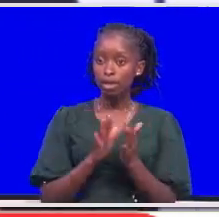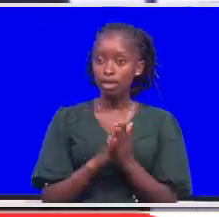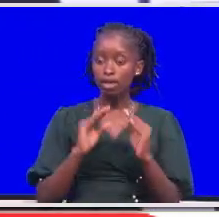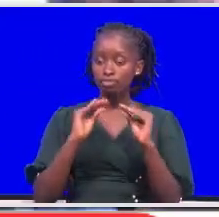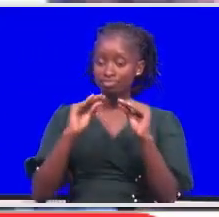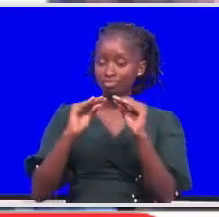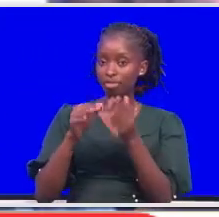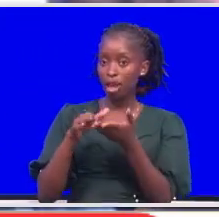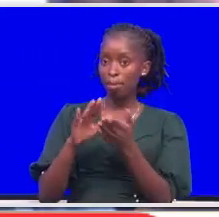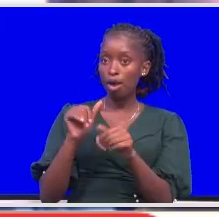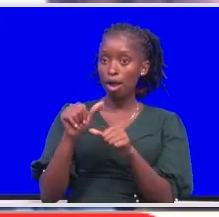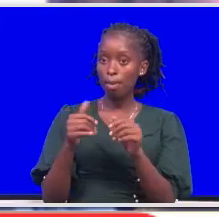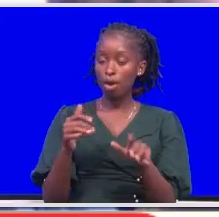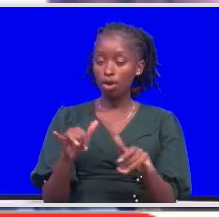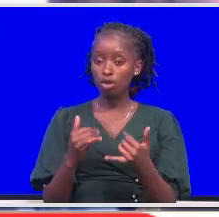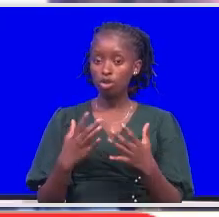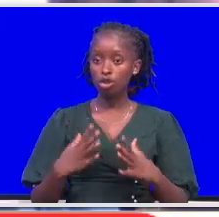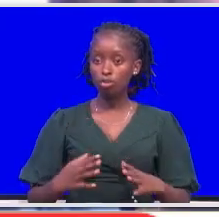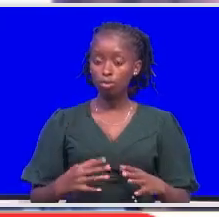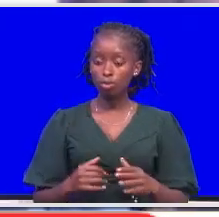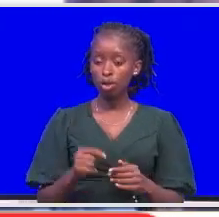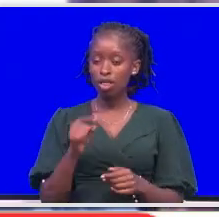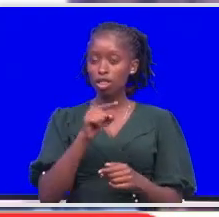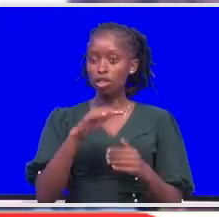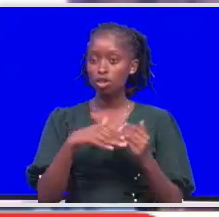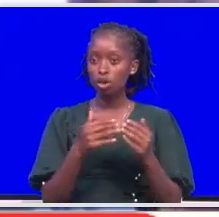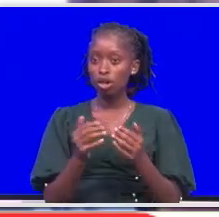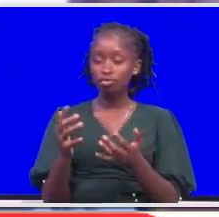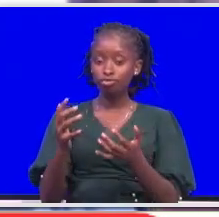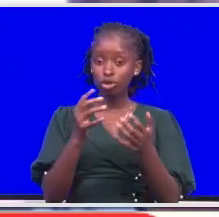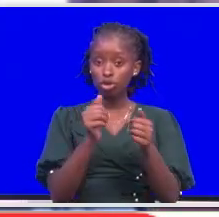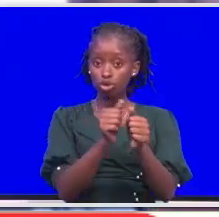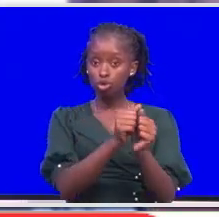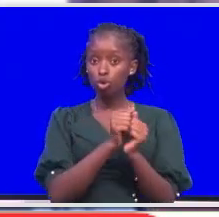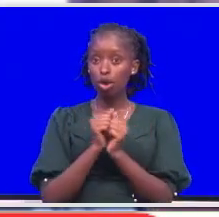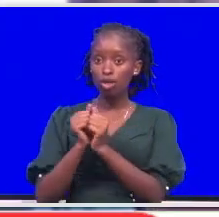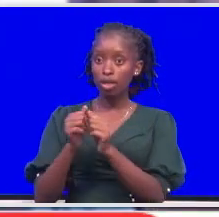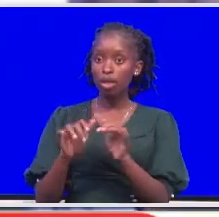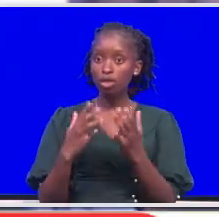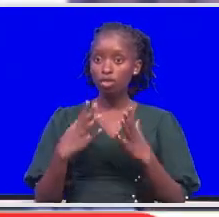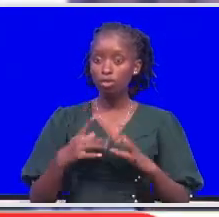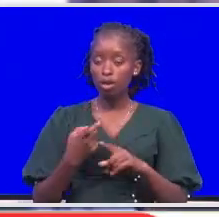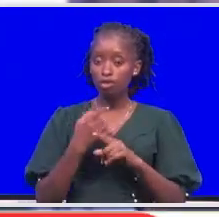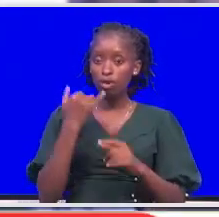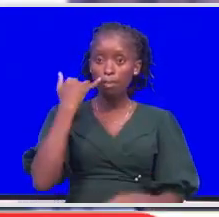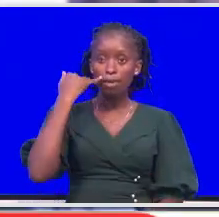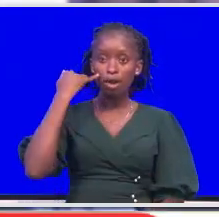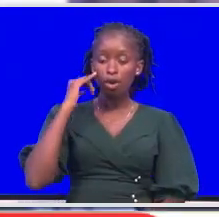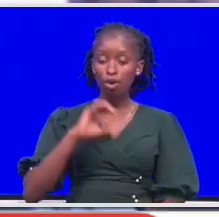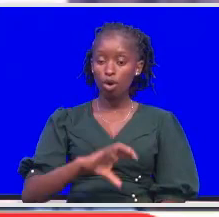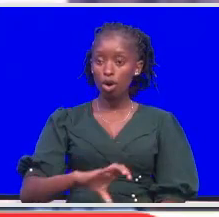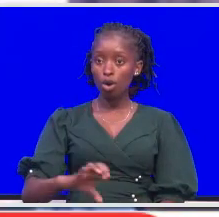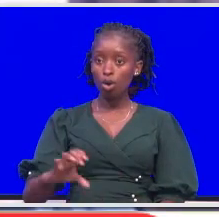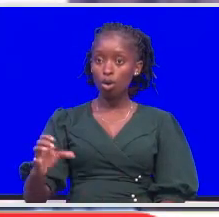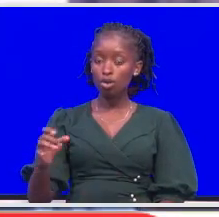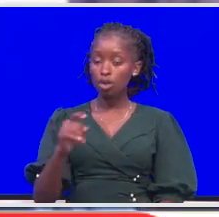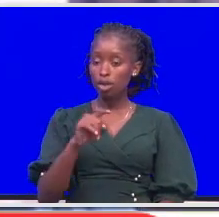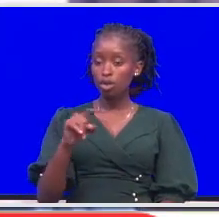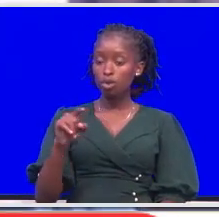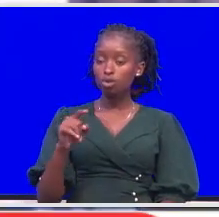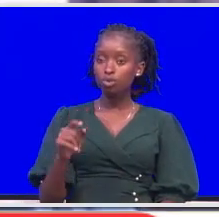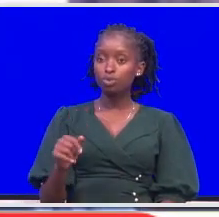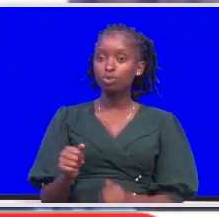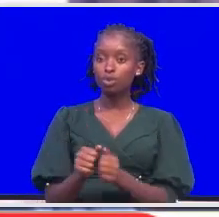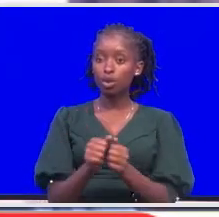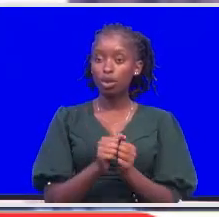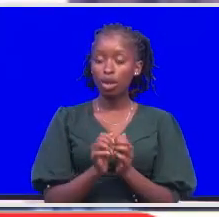kwa wanahabari. Hii warsha imewaleta pamoja wanahabari kutoka kaunti ya Nakuru, imewaleta pamoja